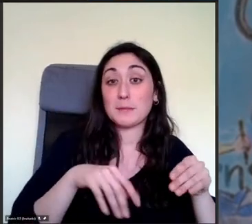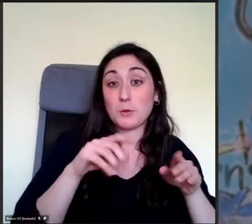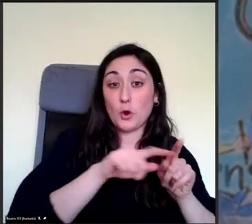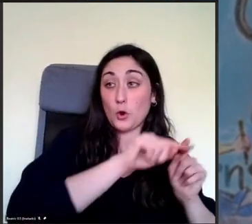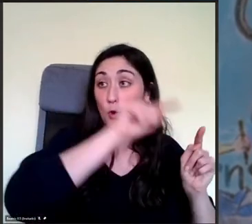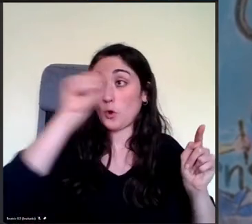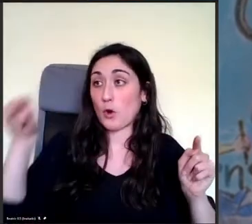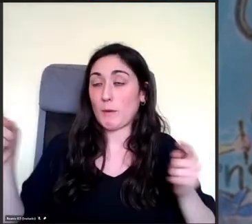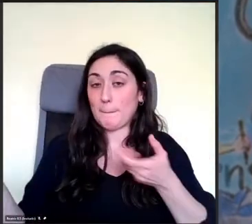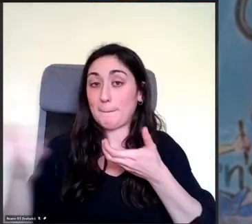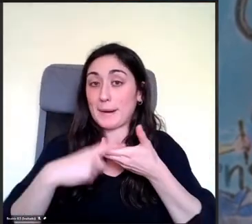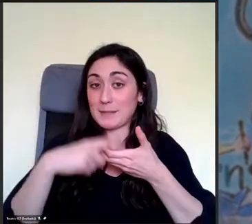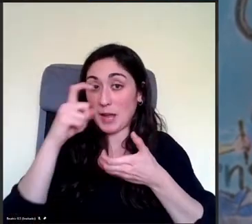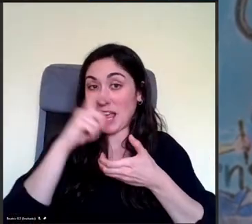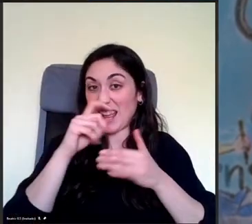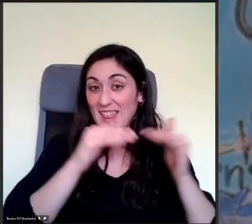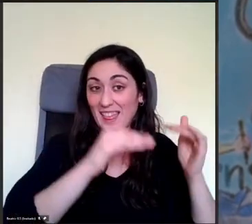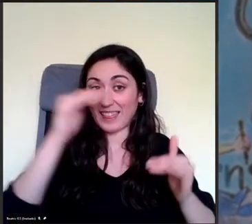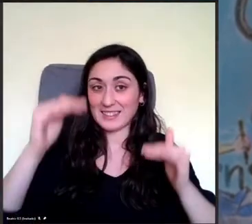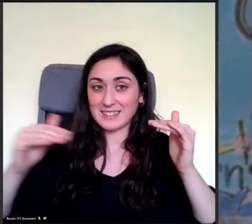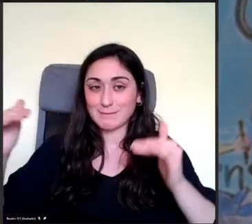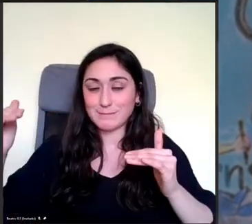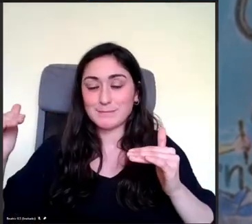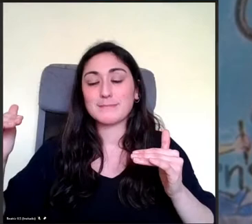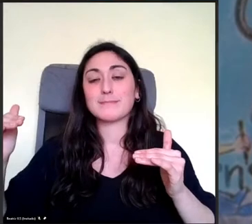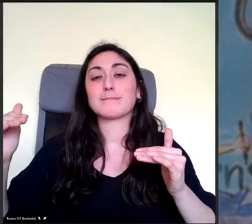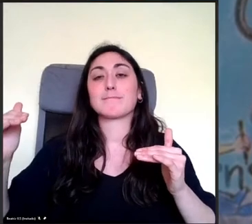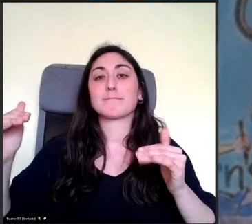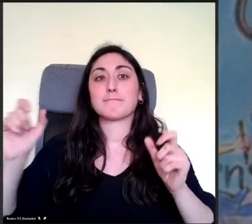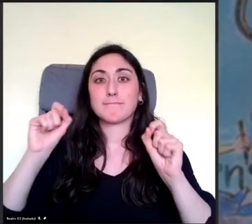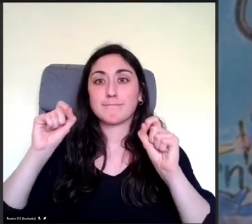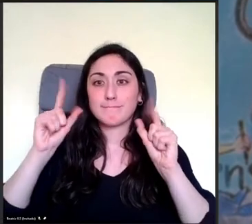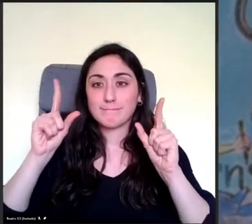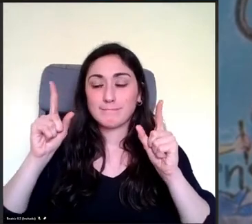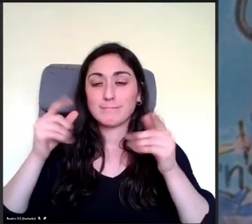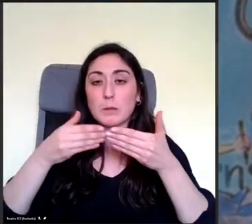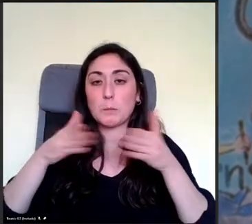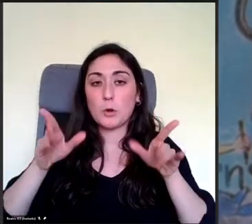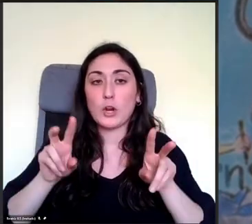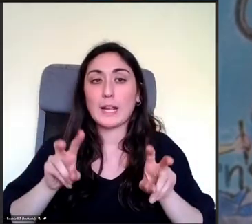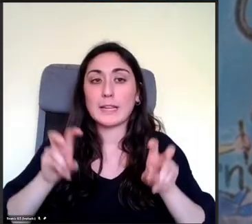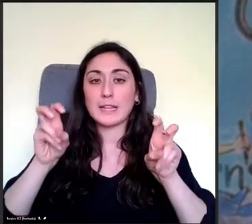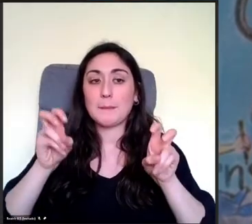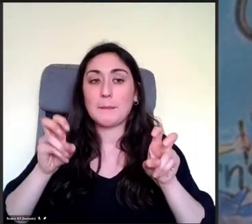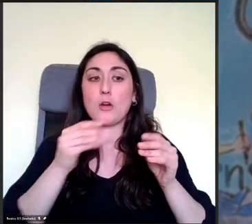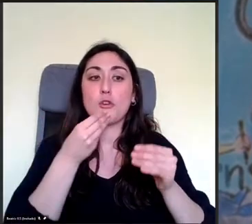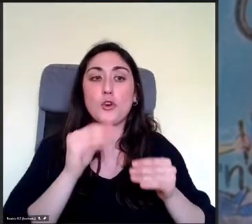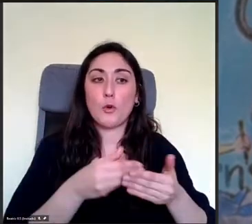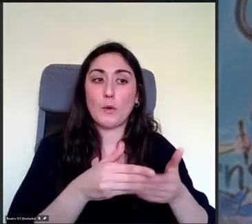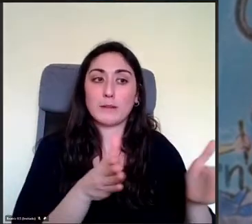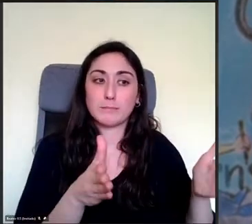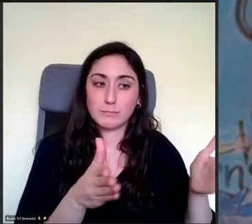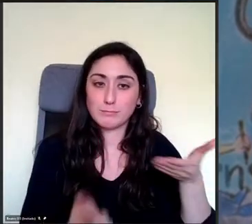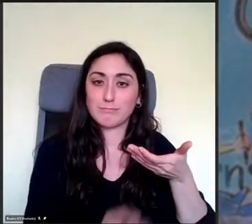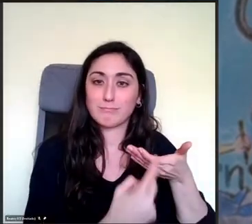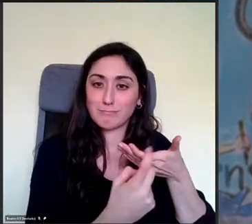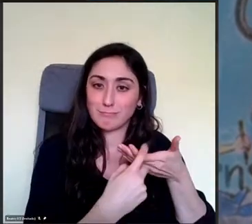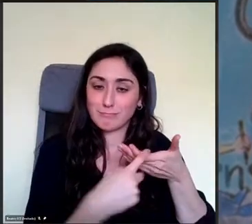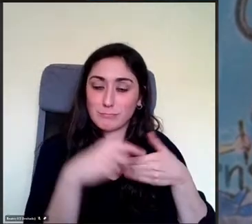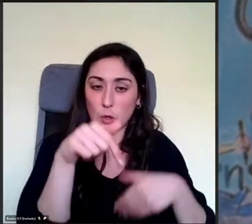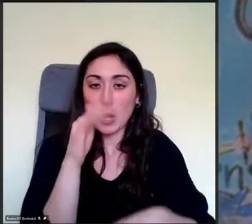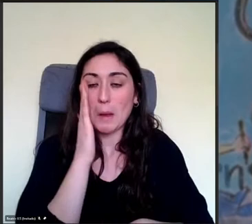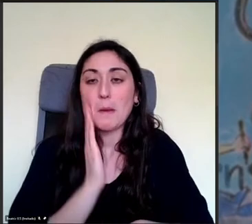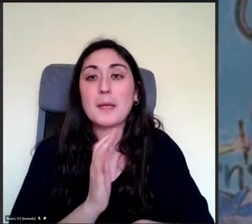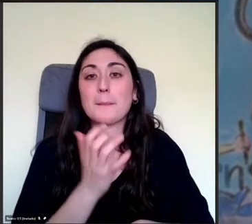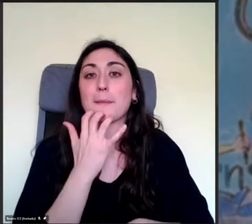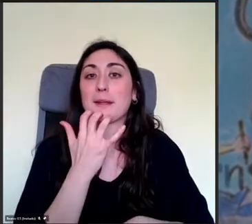Hem descobert que podem obrir el bloc de l'Ubestitec Jove, que aquest any, aquest matí, han hagut les